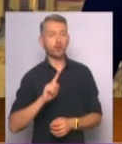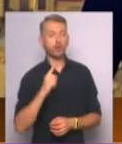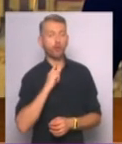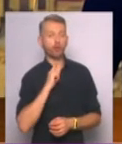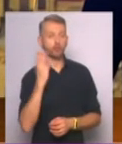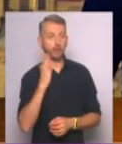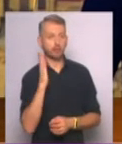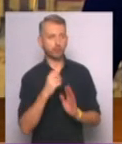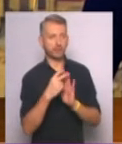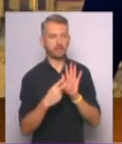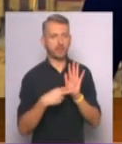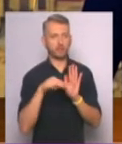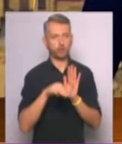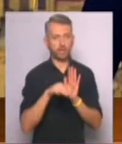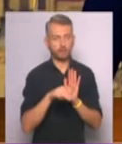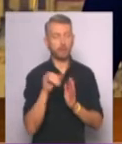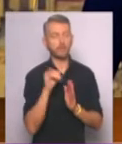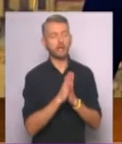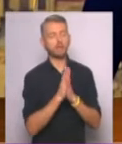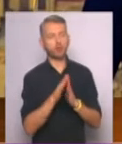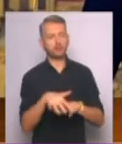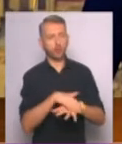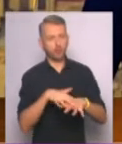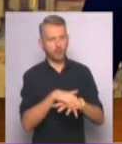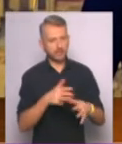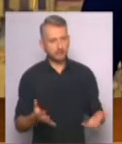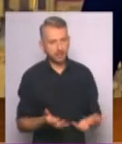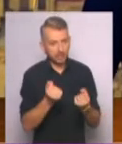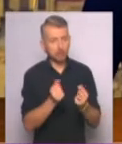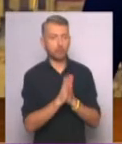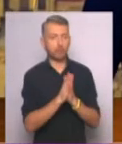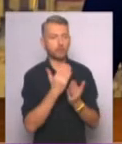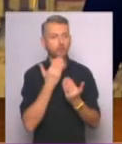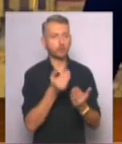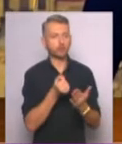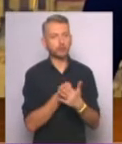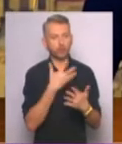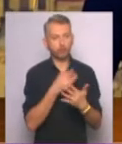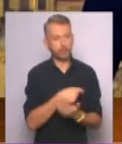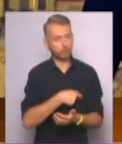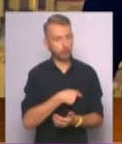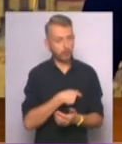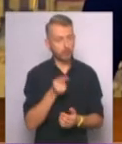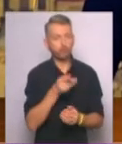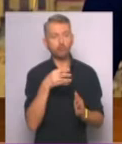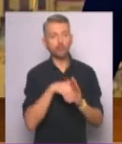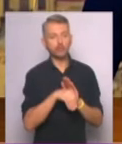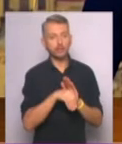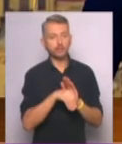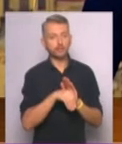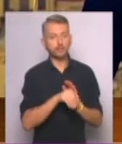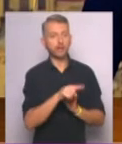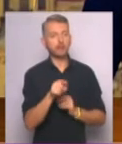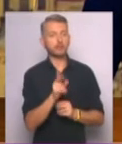буде 17 травня, і просимо громадськість підтримати, просимо звернутися до своїх депутатів, в тому числі тих,